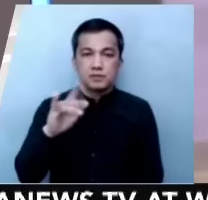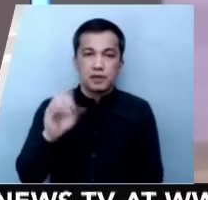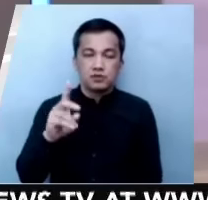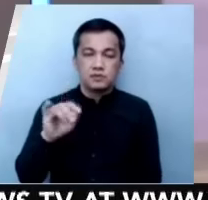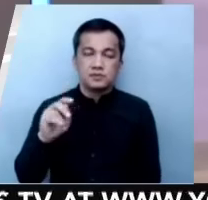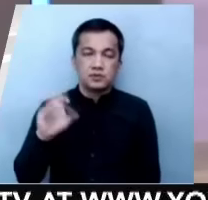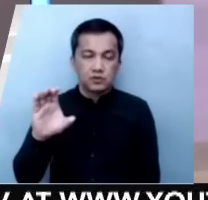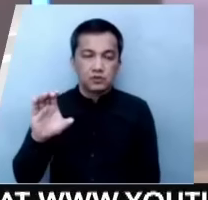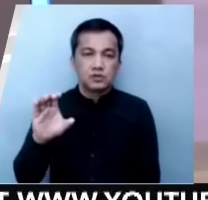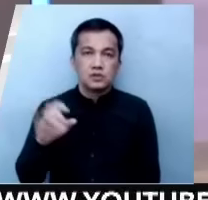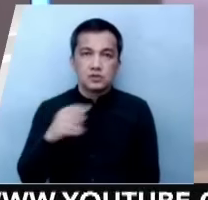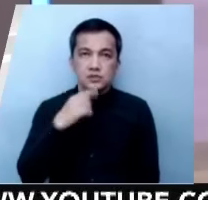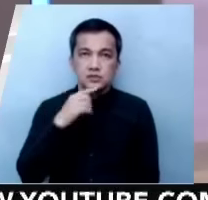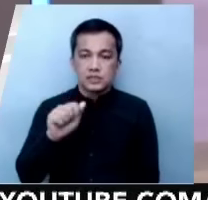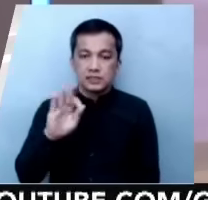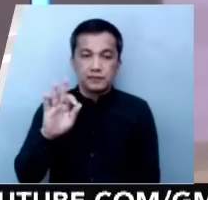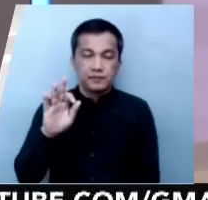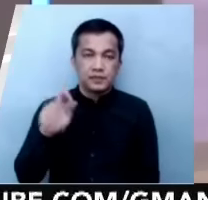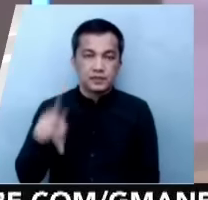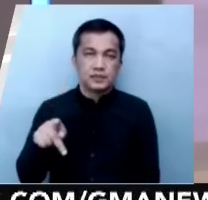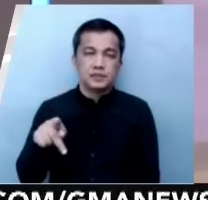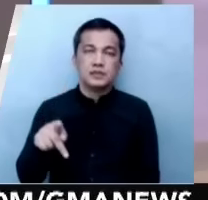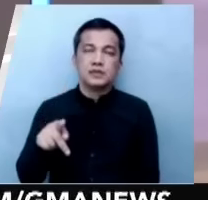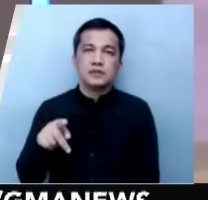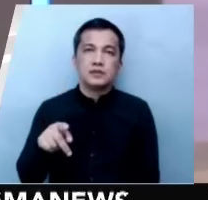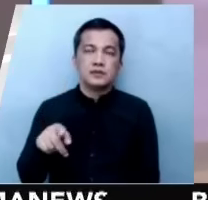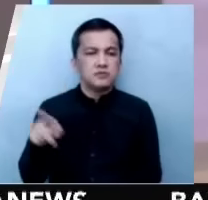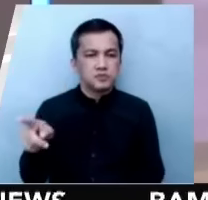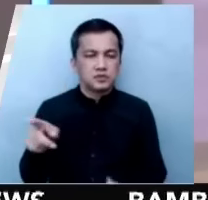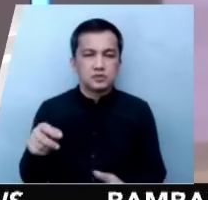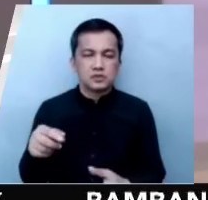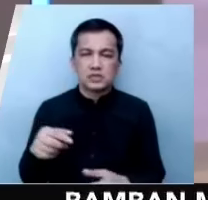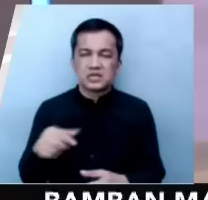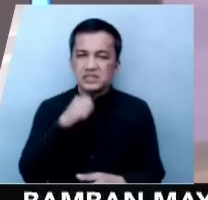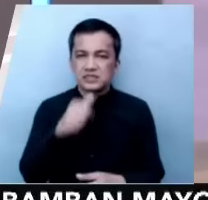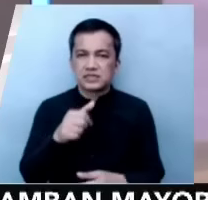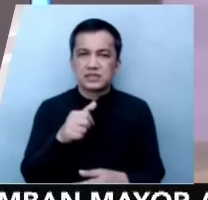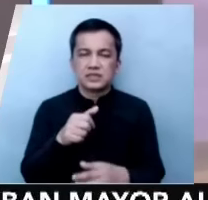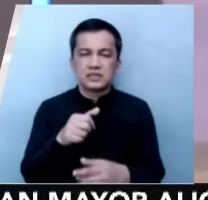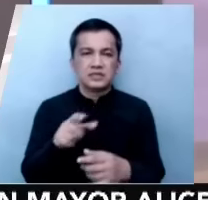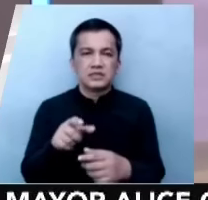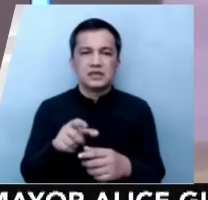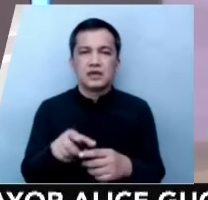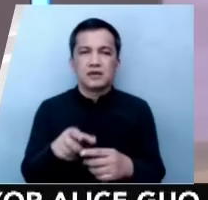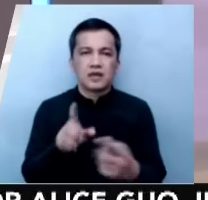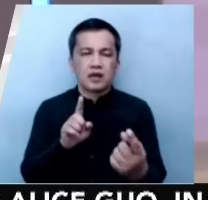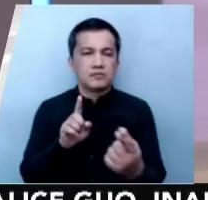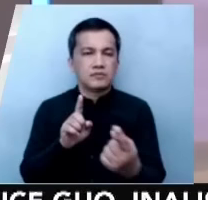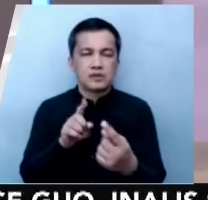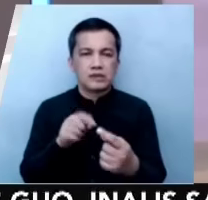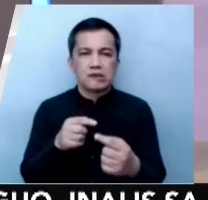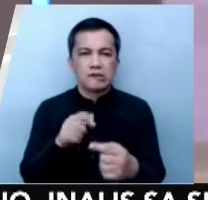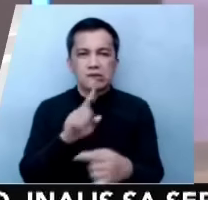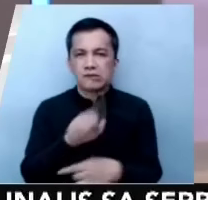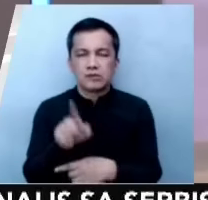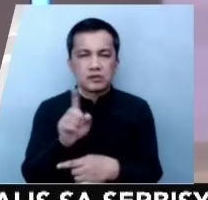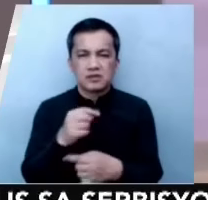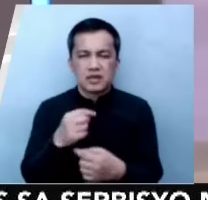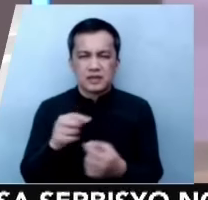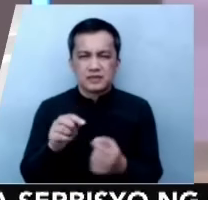Armed Forces of the Philippines naman, bagamat hindi papatol, handa raw lumaban at gumanap sa kanilang